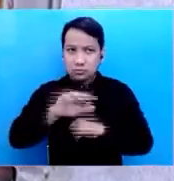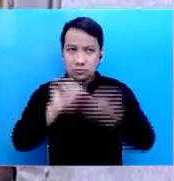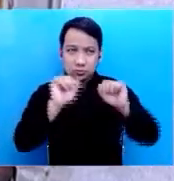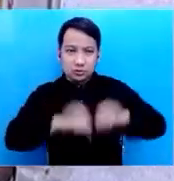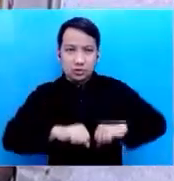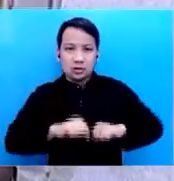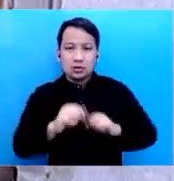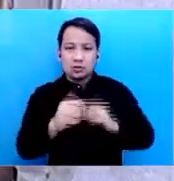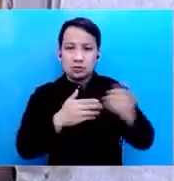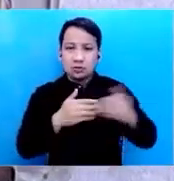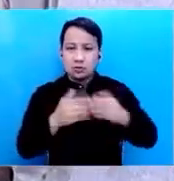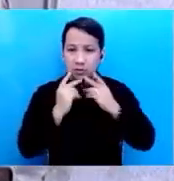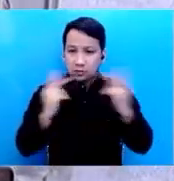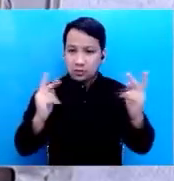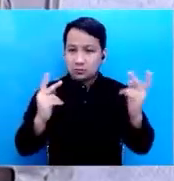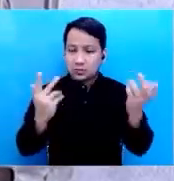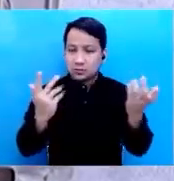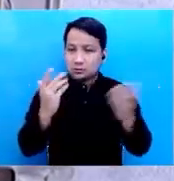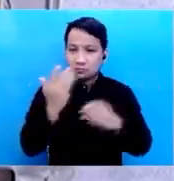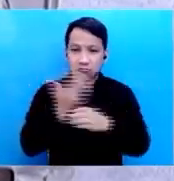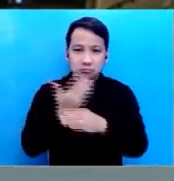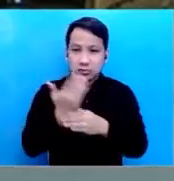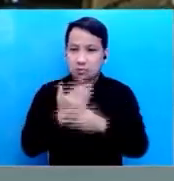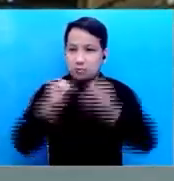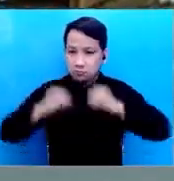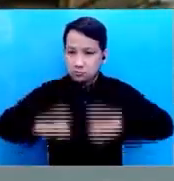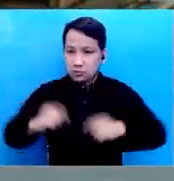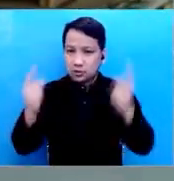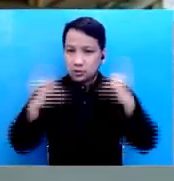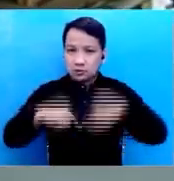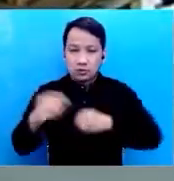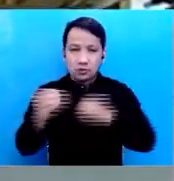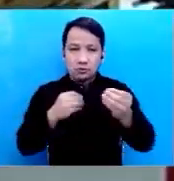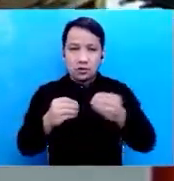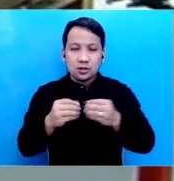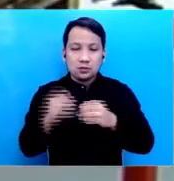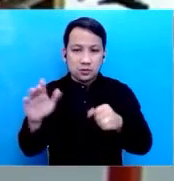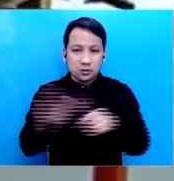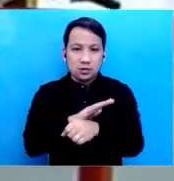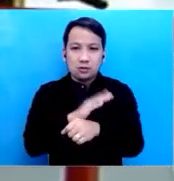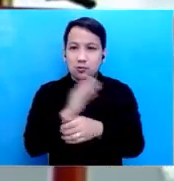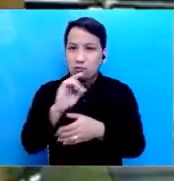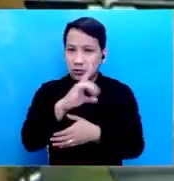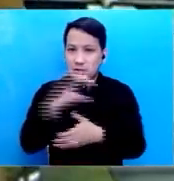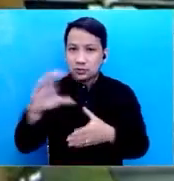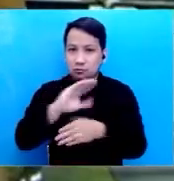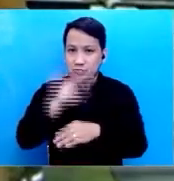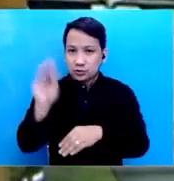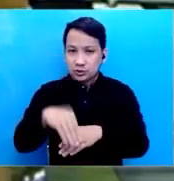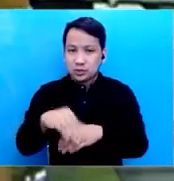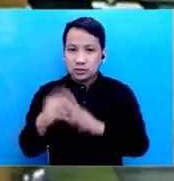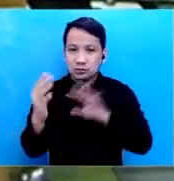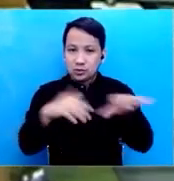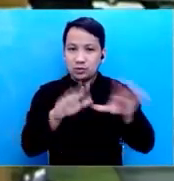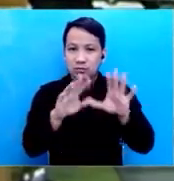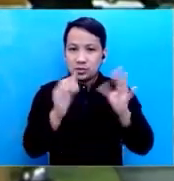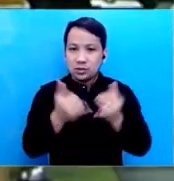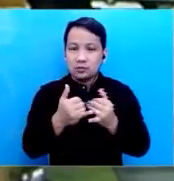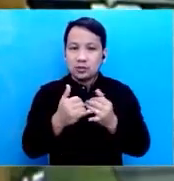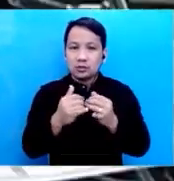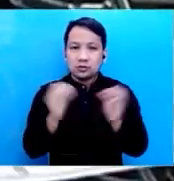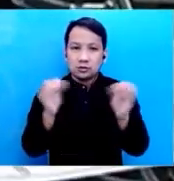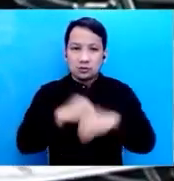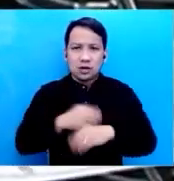mga pampublikong sasakyan. Pwede na rin mag-operate ng full capacity sa mga opisina. Pabor ito sa maraming